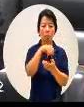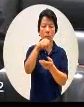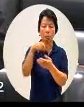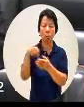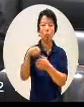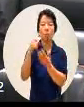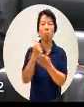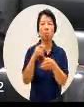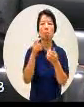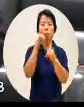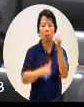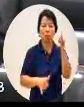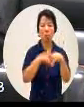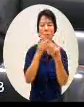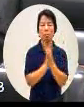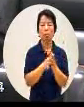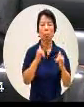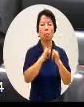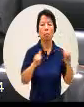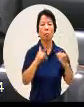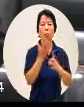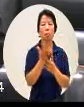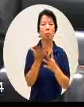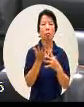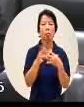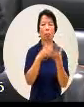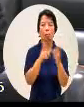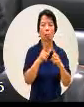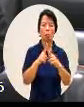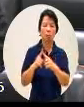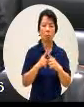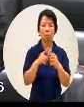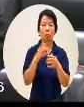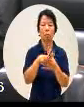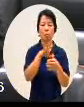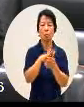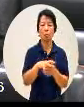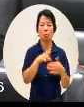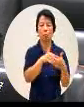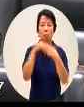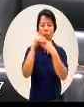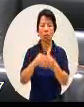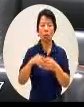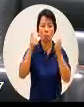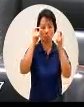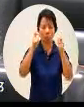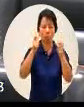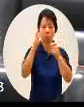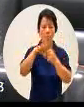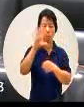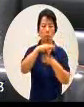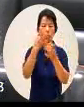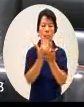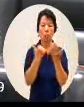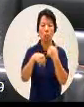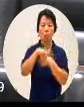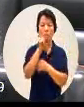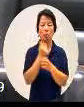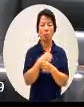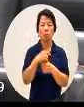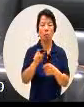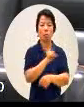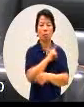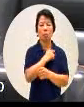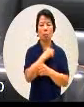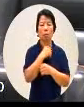是什麼是民間的人士帶領的高雄中學的學生組雄中智慧隊